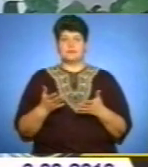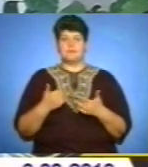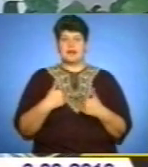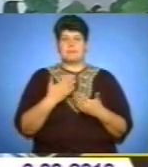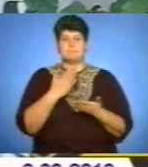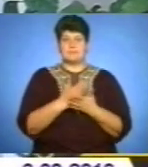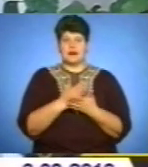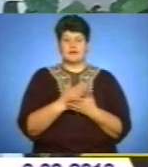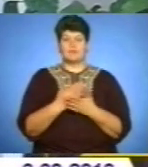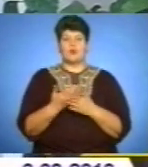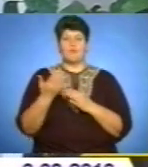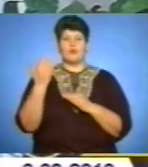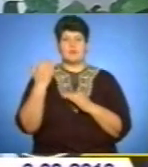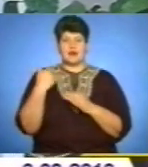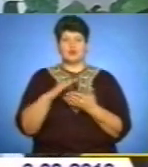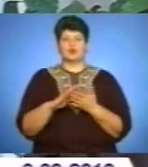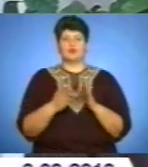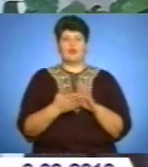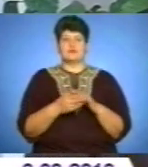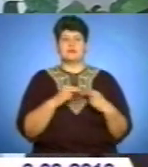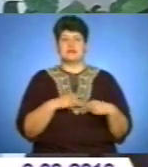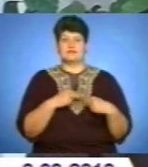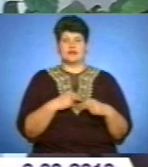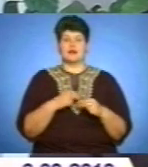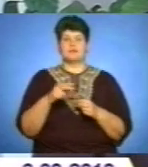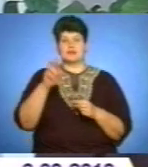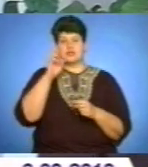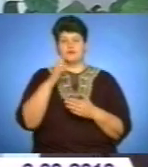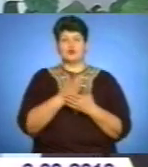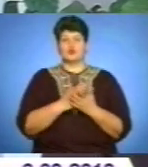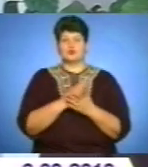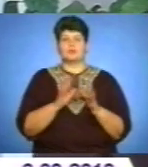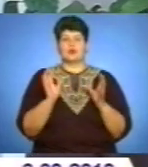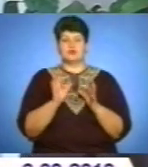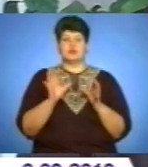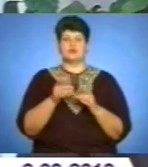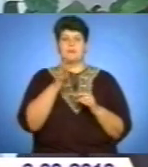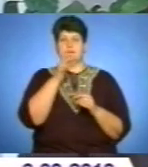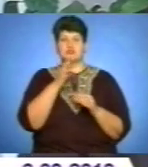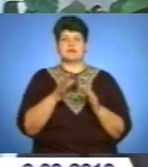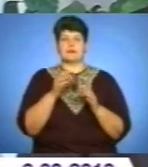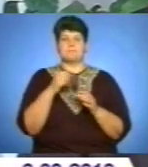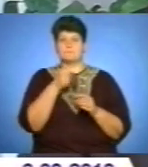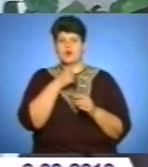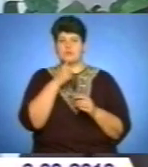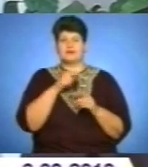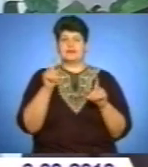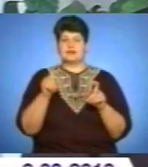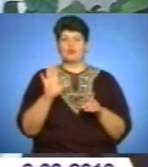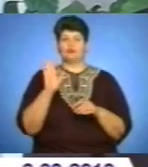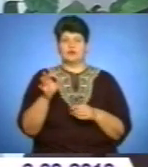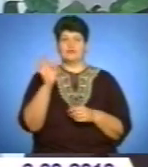маємо попередню домовленість з працівниками Державної служби охорони, що під час пробного тестування будемо